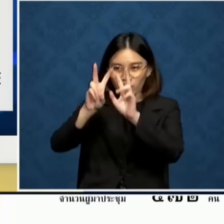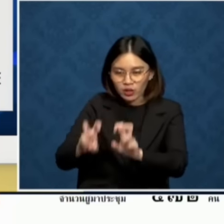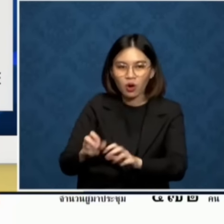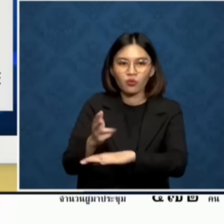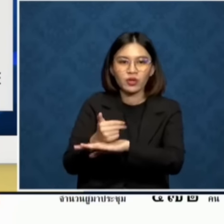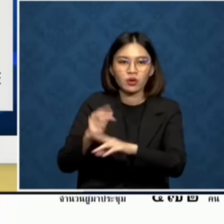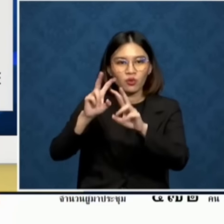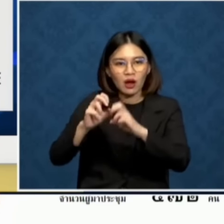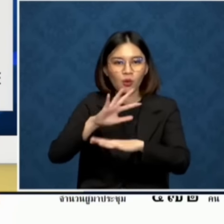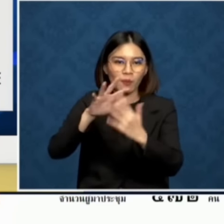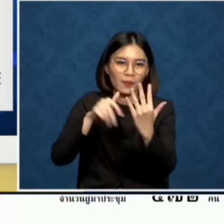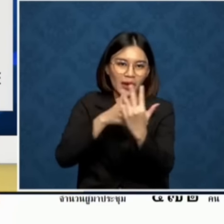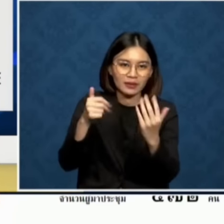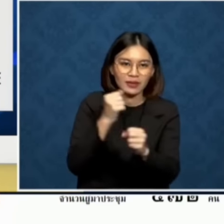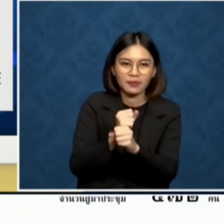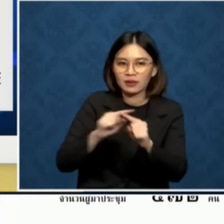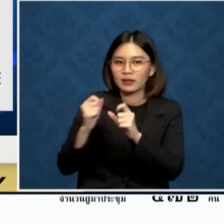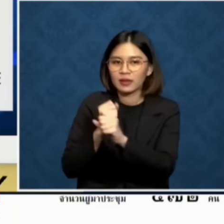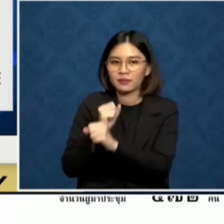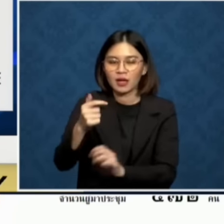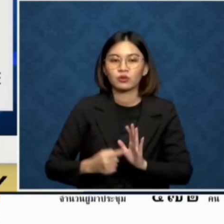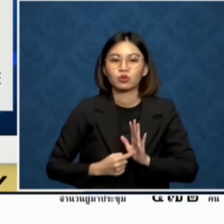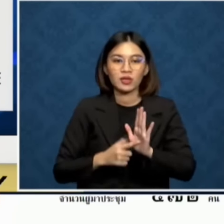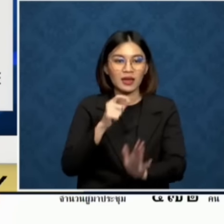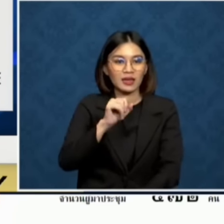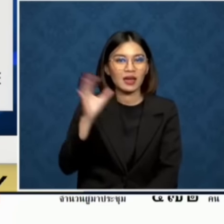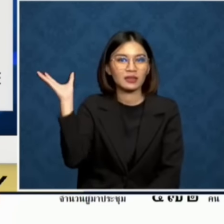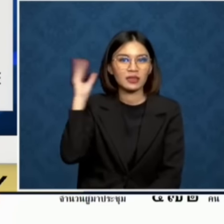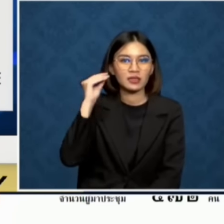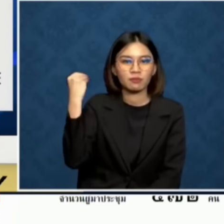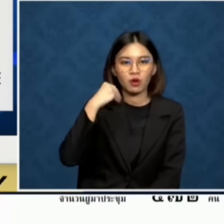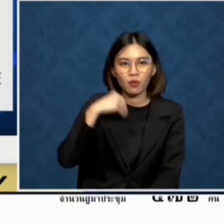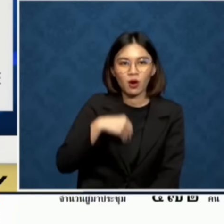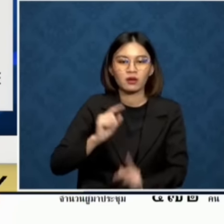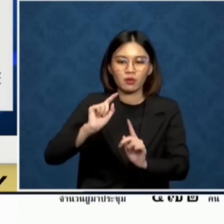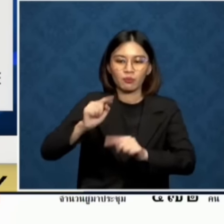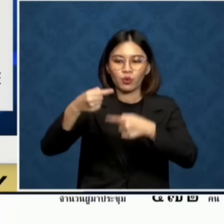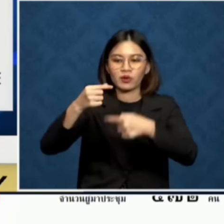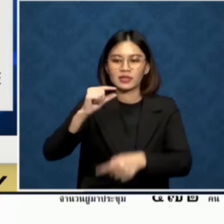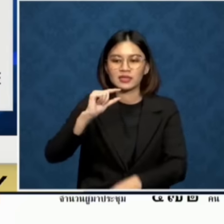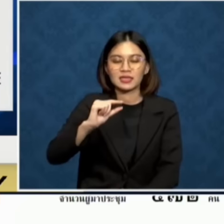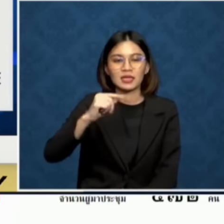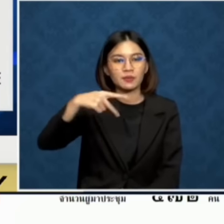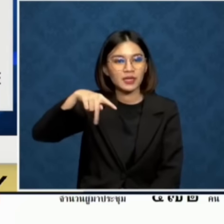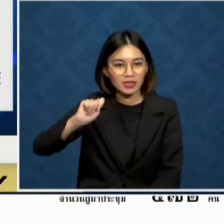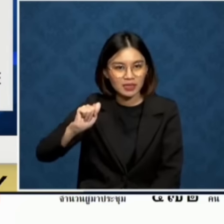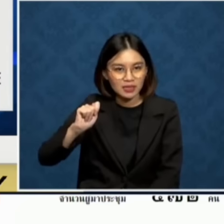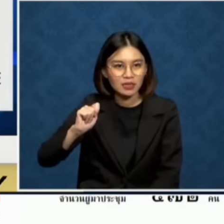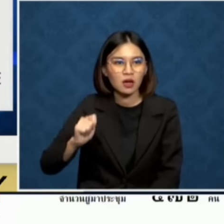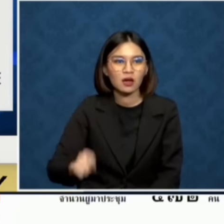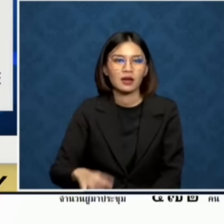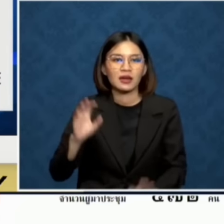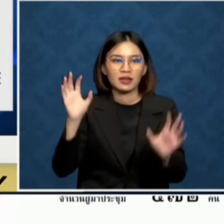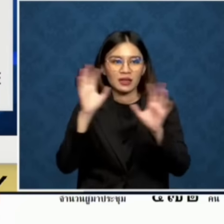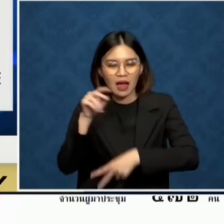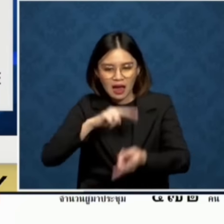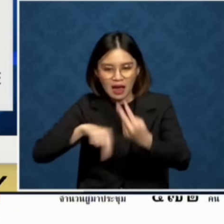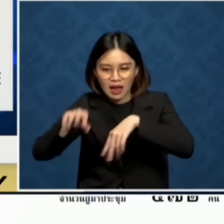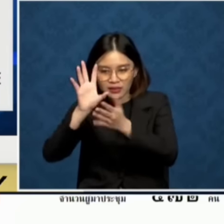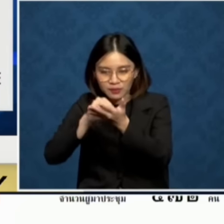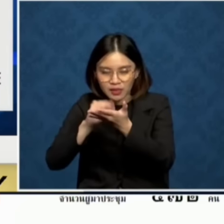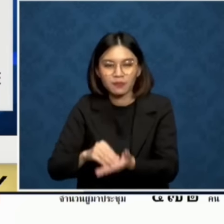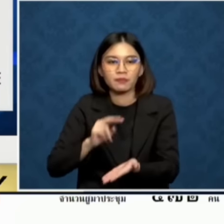ได้วางแผนการทำงานได้ตัวอย่าง AI ที่เราได้ยินบ่อยๆเช่น ChatGPT นะครับเหมือนผู้ช่วยส่วนตัวหาข้อมูลสรุ